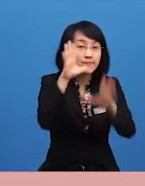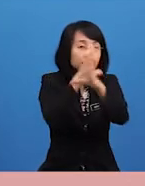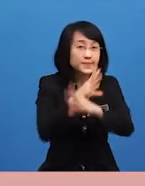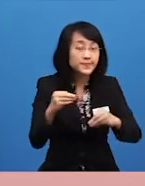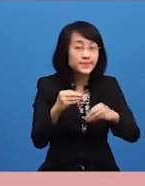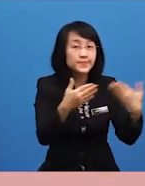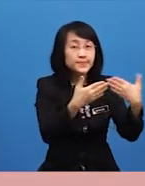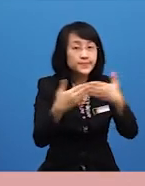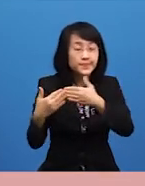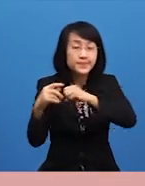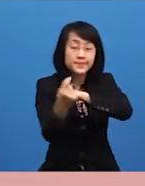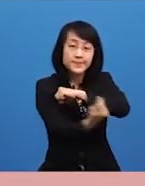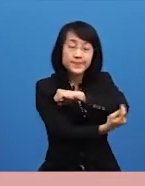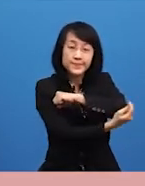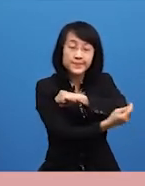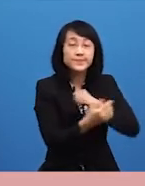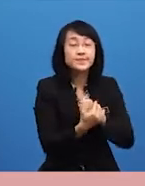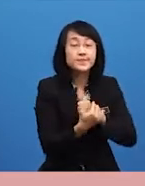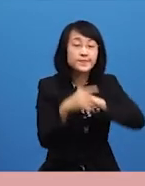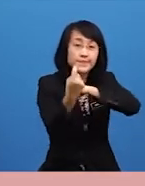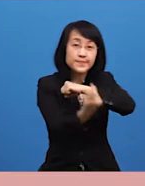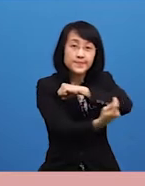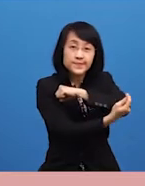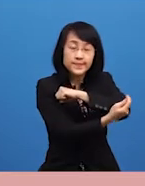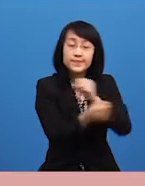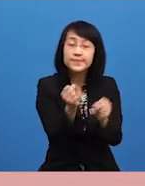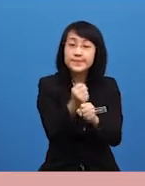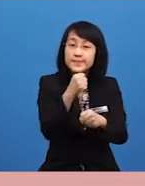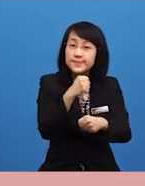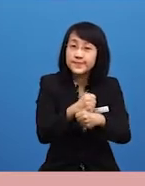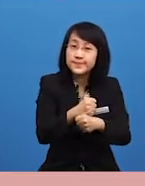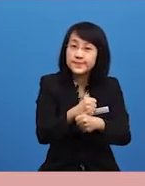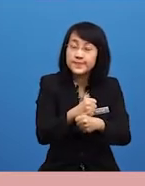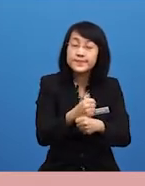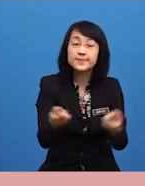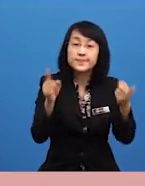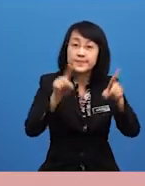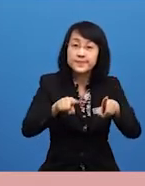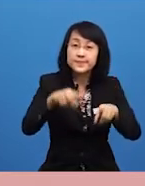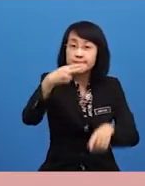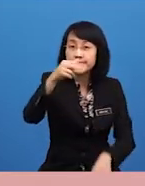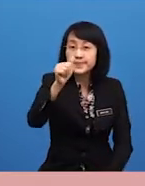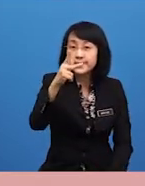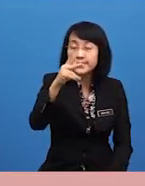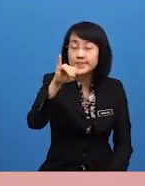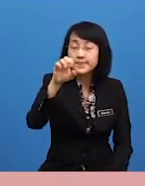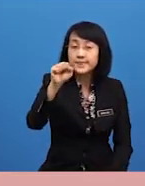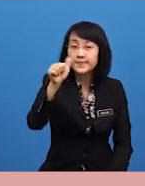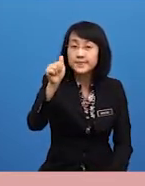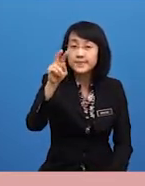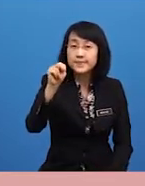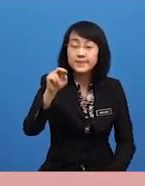Seterusnya, Tanjung. Tanjung terbentuk akibat hakisan ombak